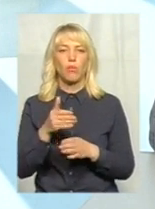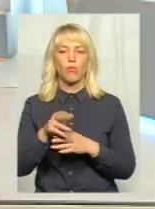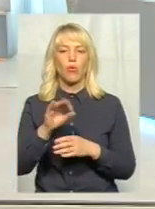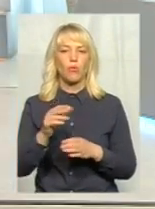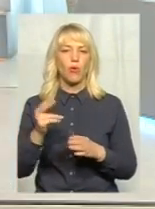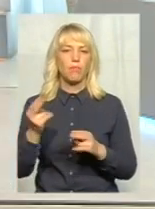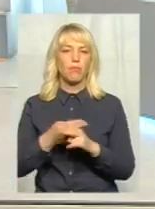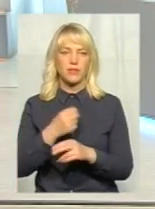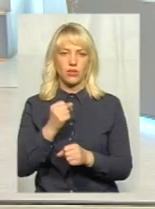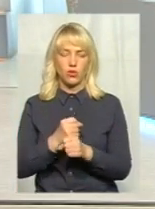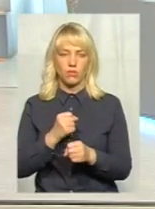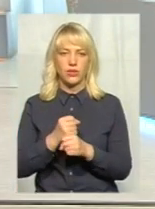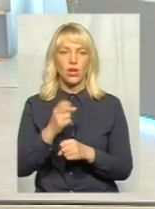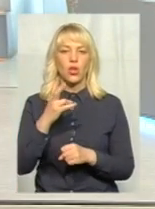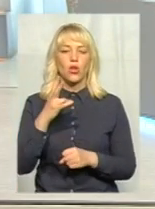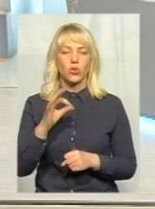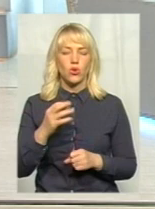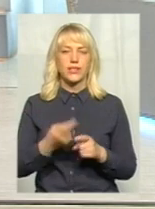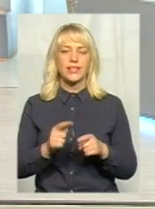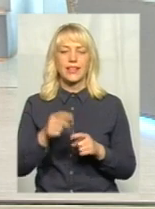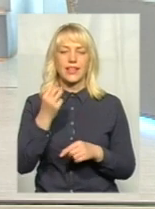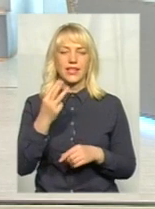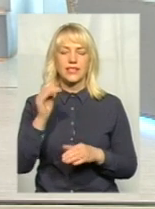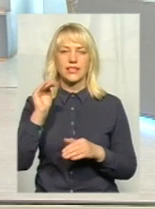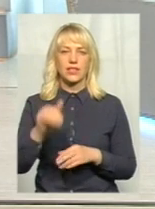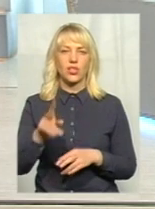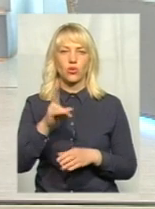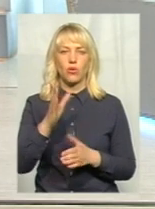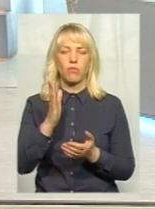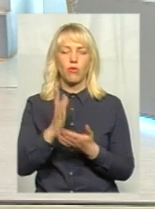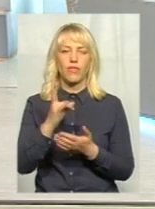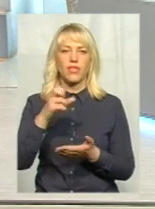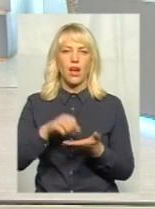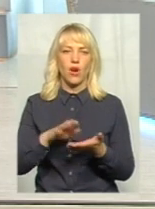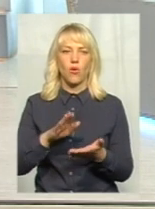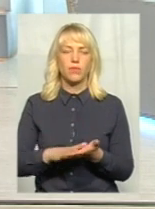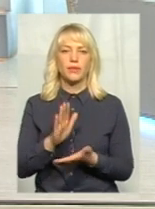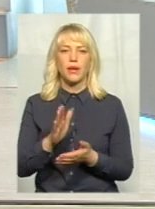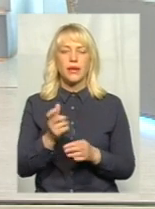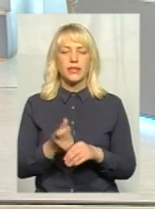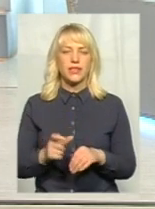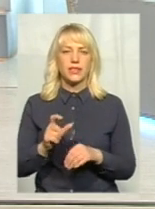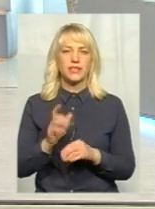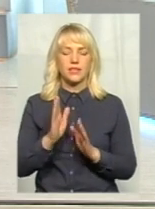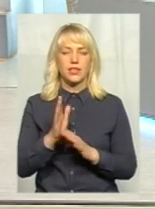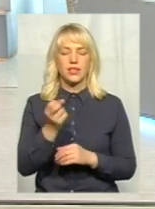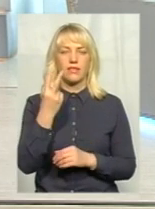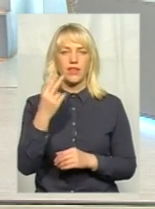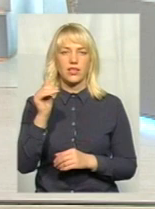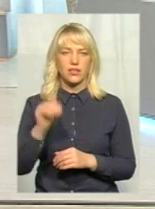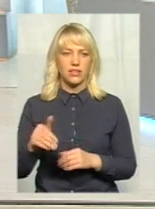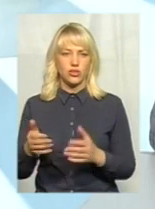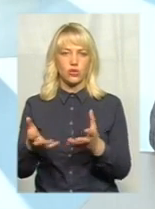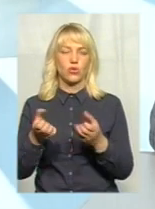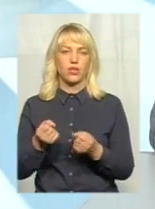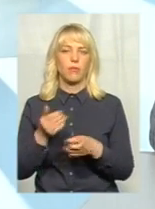з 13 тисяч, які перебували на обліку, чуть-чуть більше 12 тисяч отримували допомогу по безробіттю